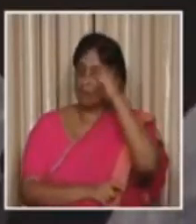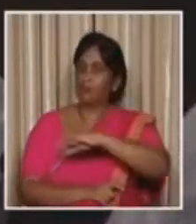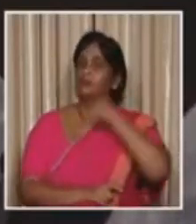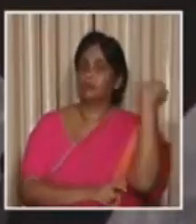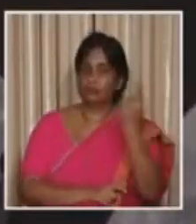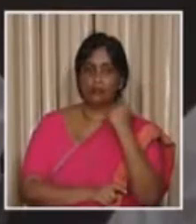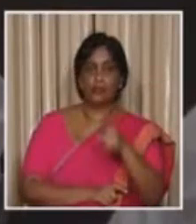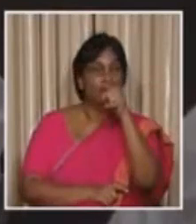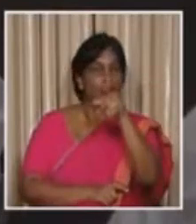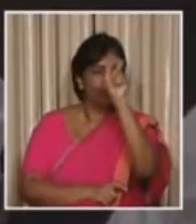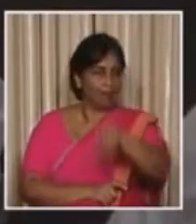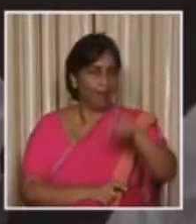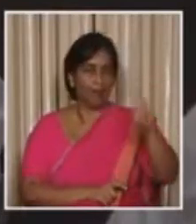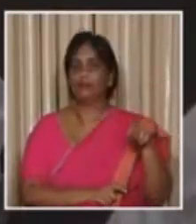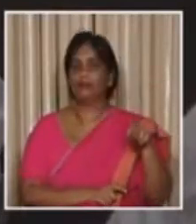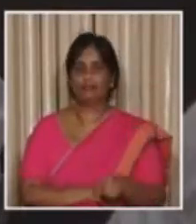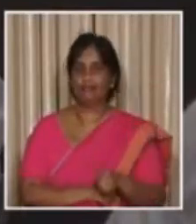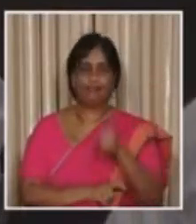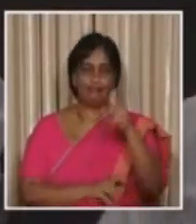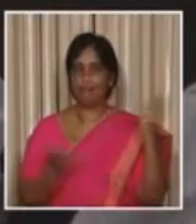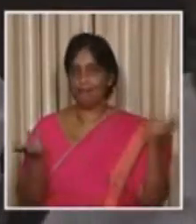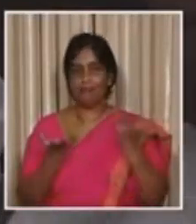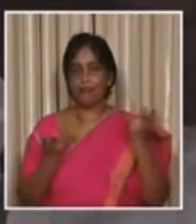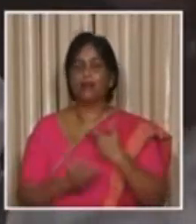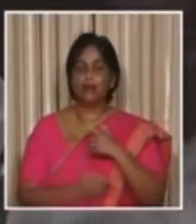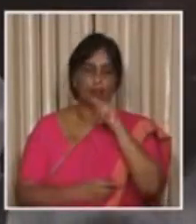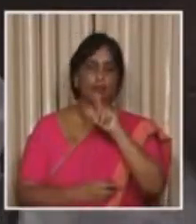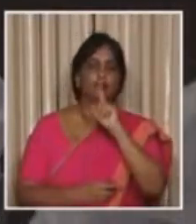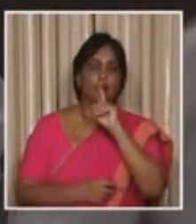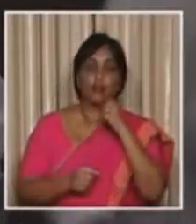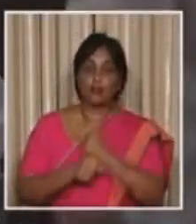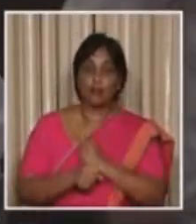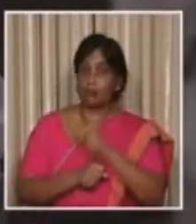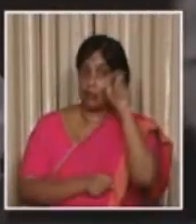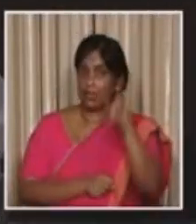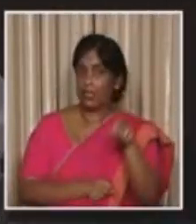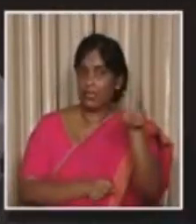කරන එක ඔය හෙන්චායලට බැරිය කියන එකත් පැහැදිලිව කියන්න ඕන රජයේ